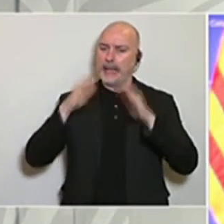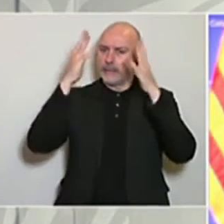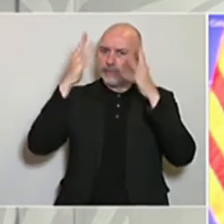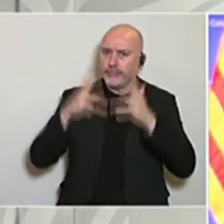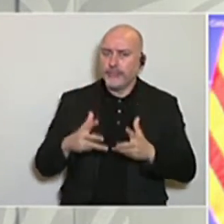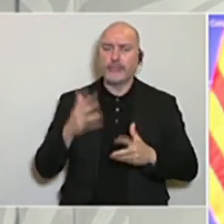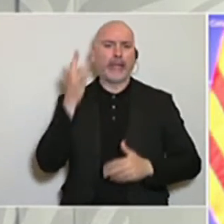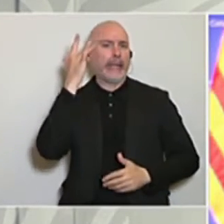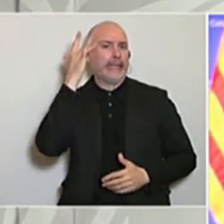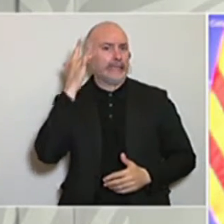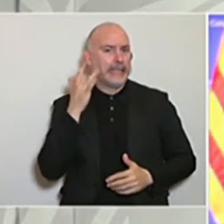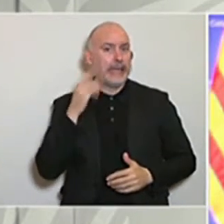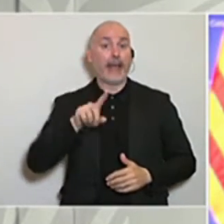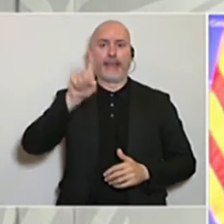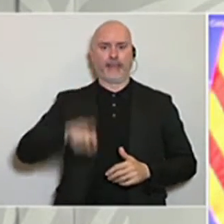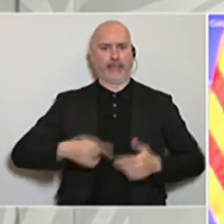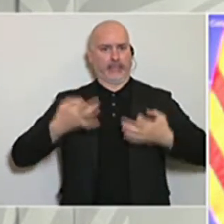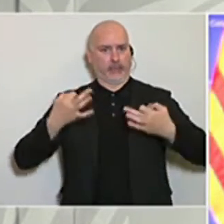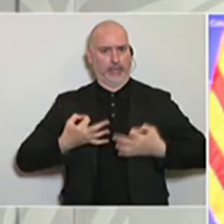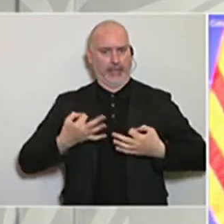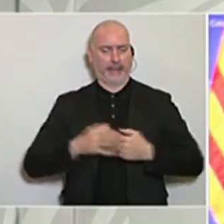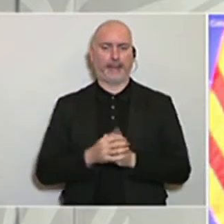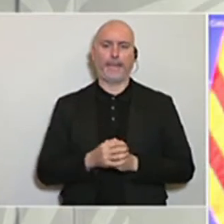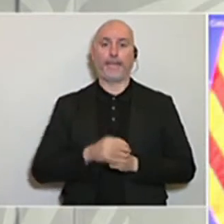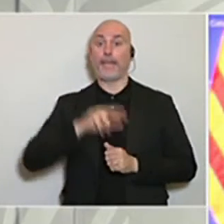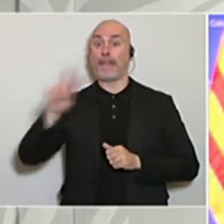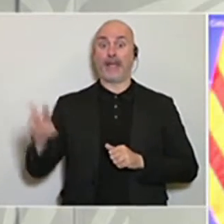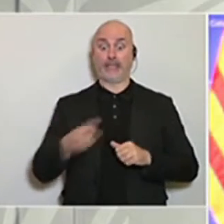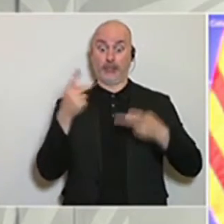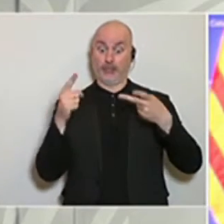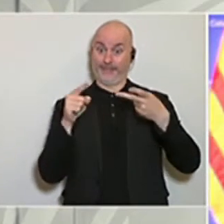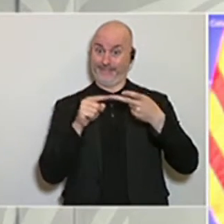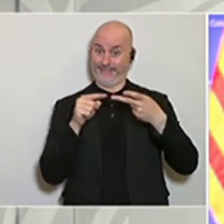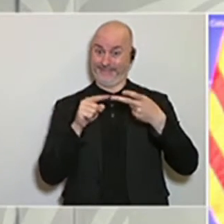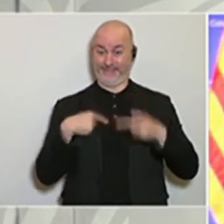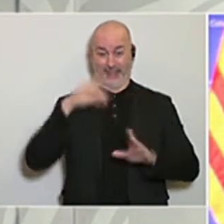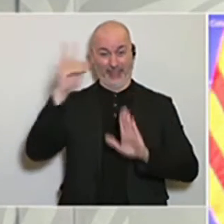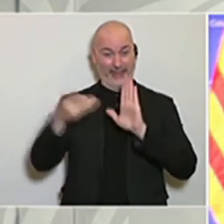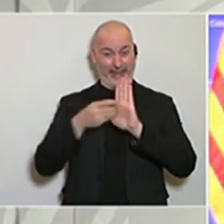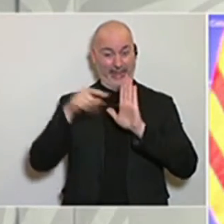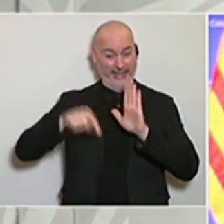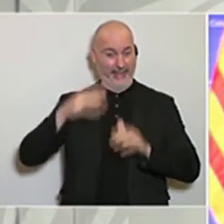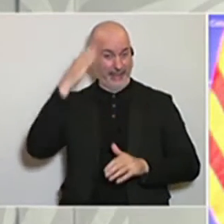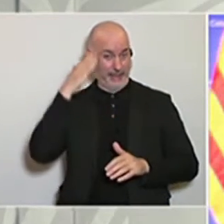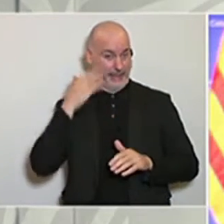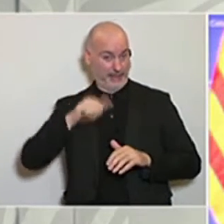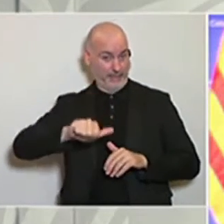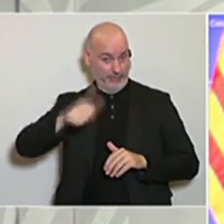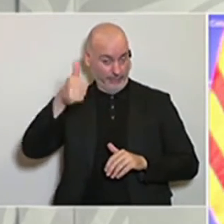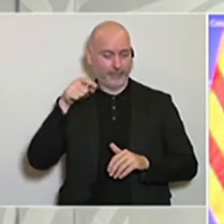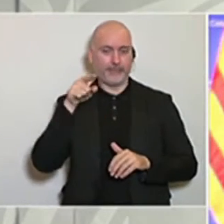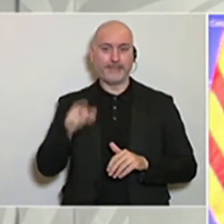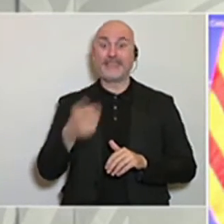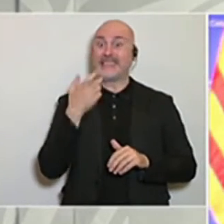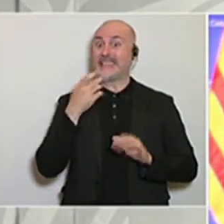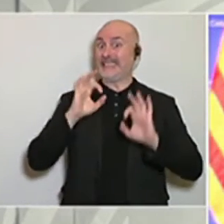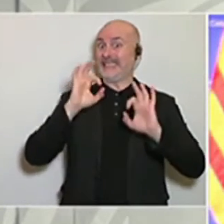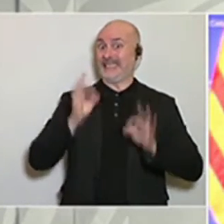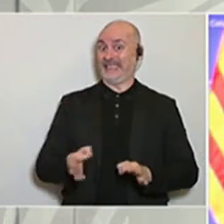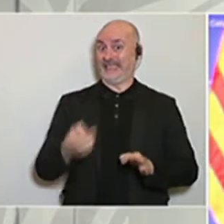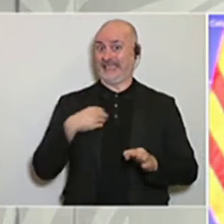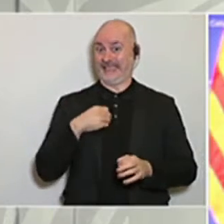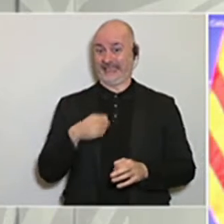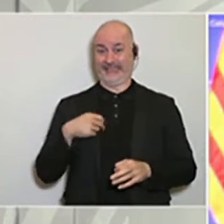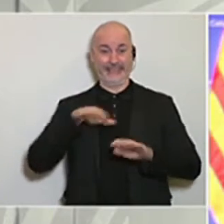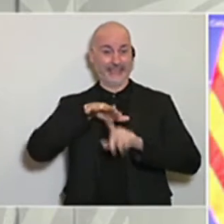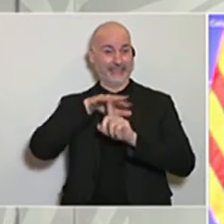de seguretat. En segon lloc, el decret llei que hem aprovat aquest matí permet, mentre estigui vigent l'estat